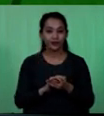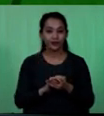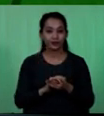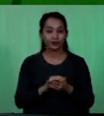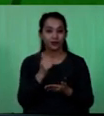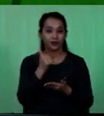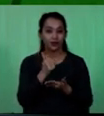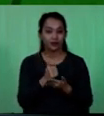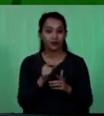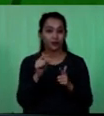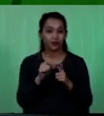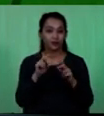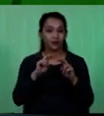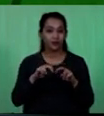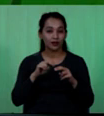bo'yicha tahlil qilsak.